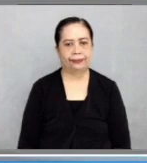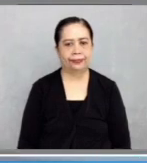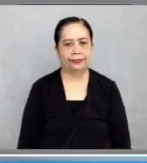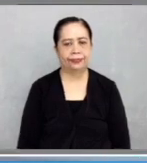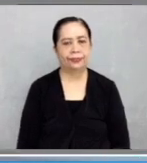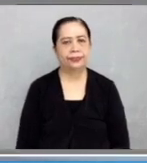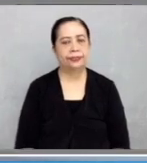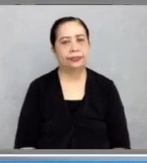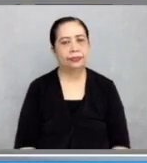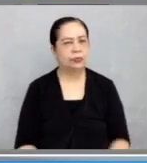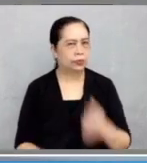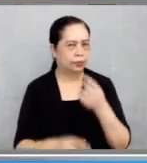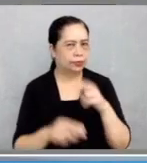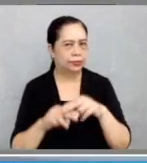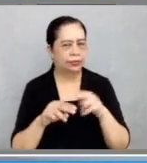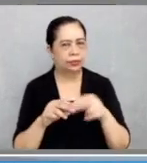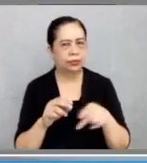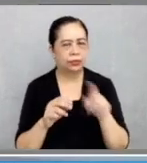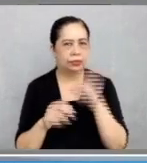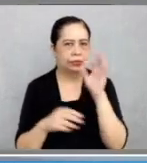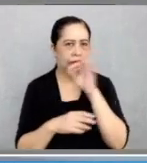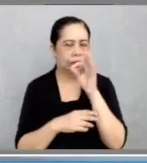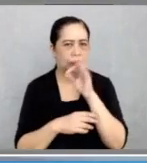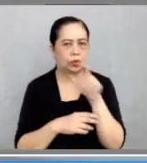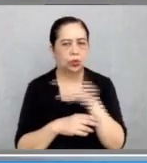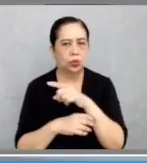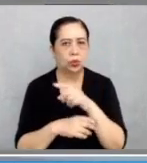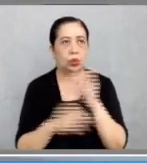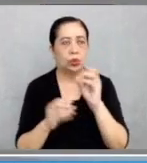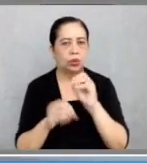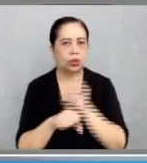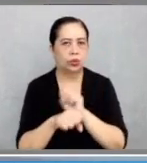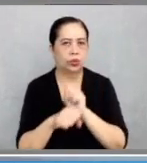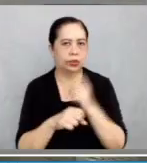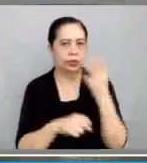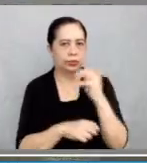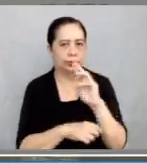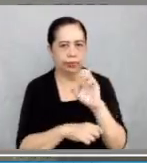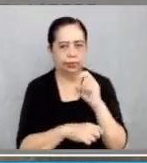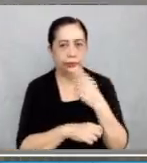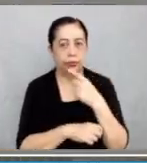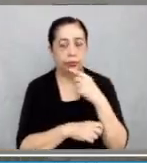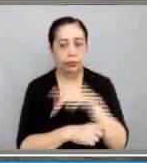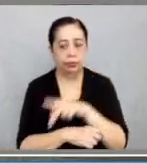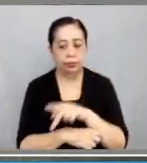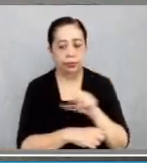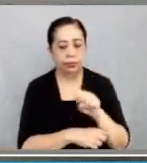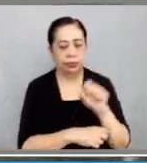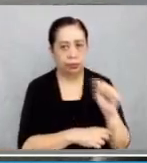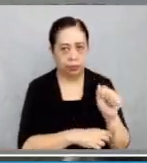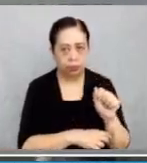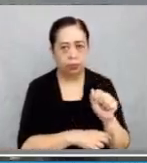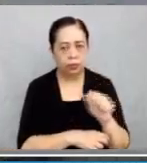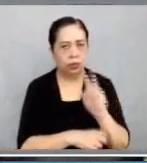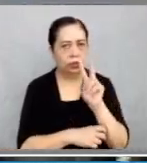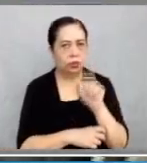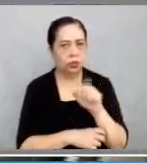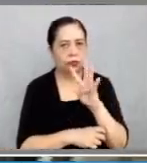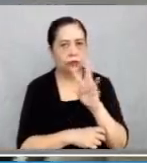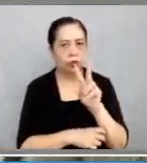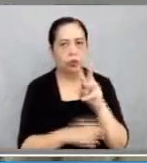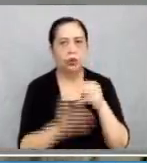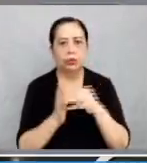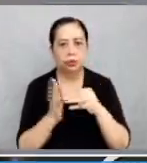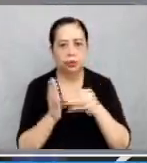Bagyang nabawasan ng mga Pilipinong walang trabaho nito pong Marso. Ayon sa Philippine Statistics Authority, 2.42 million ang